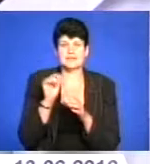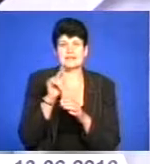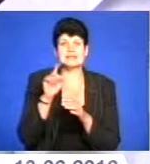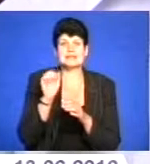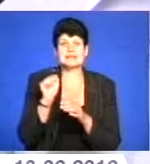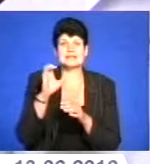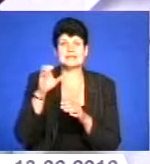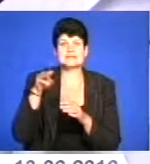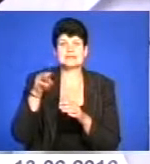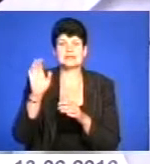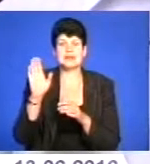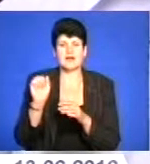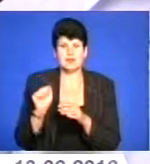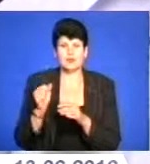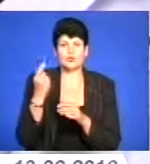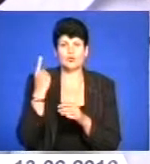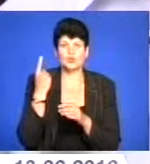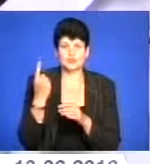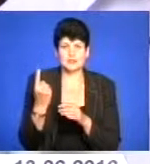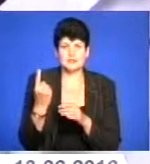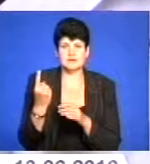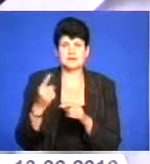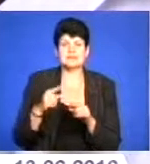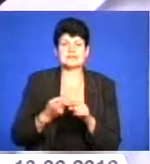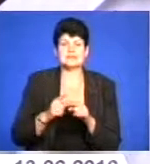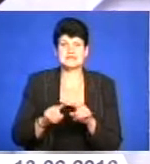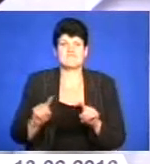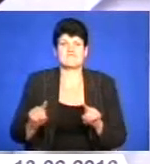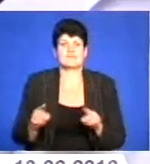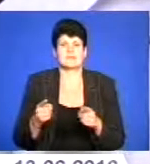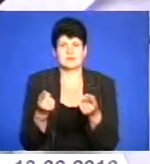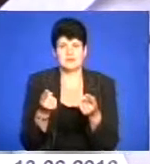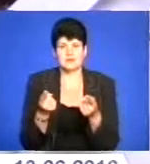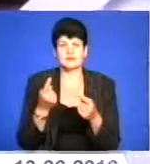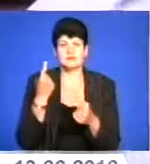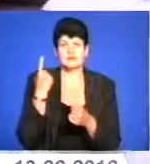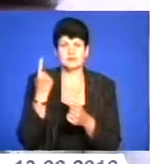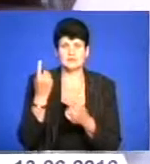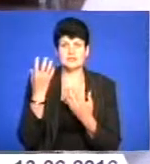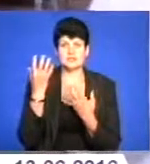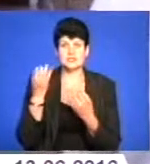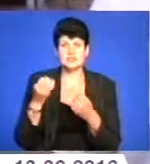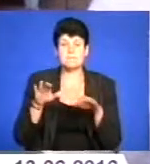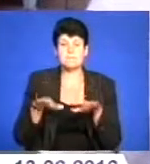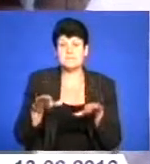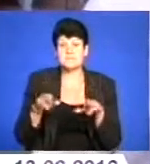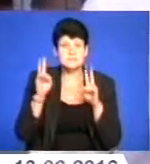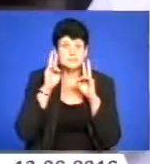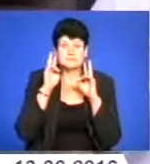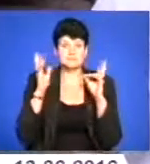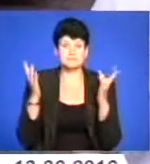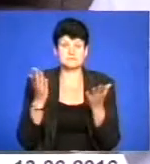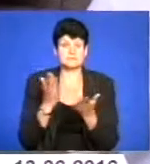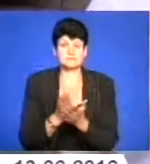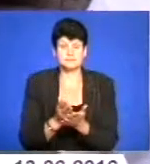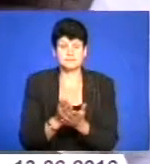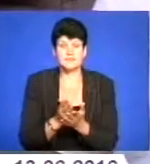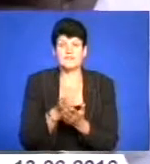це хлопці, так і дівчата, віком від 22 до 30 років. Двом із них